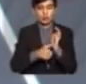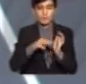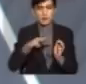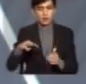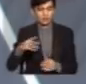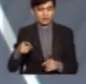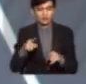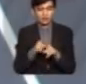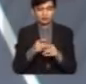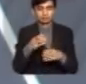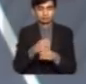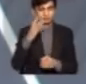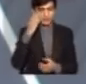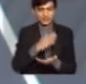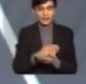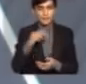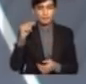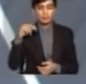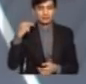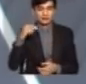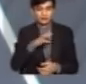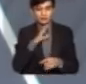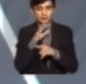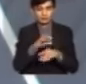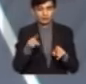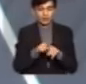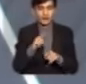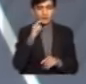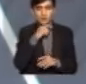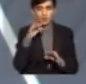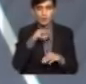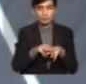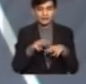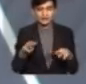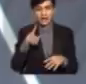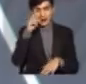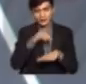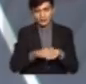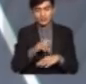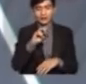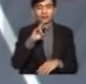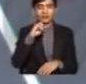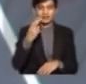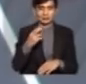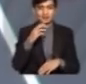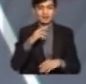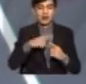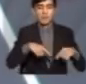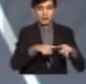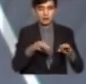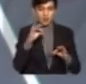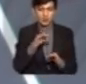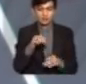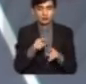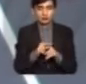после поручения президента свои предложения по экономии сформировали министерство акиматы и над компанией у последних кстати больше